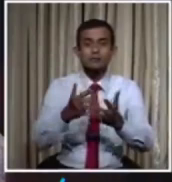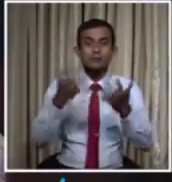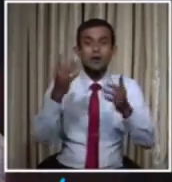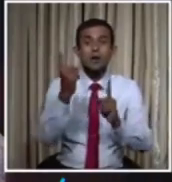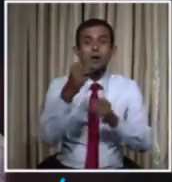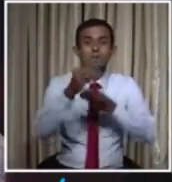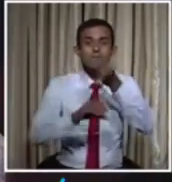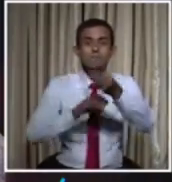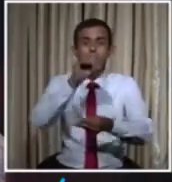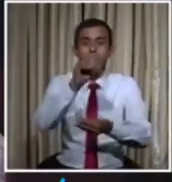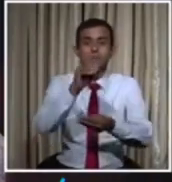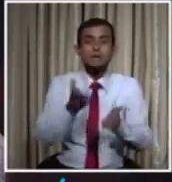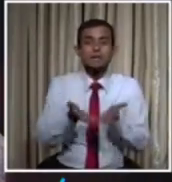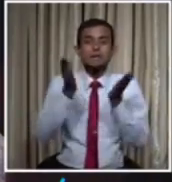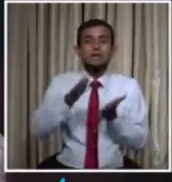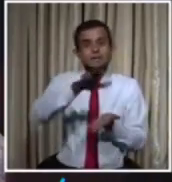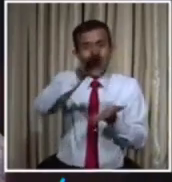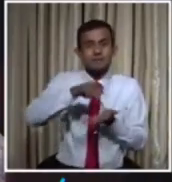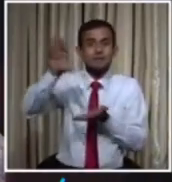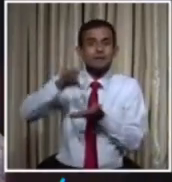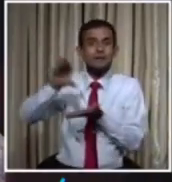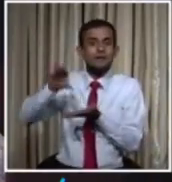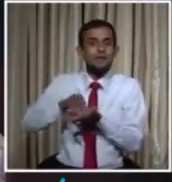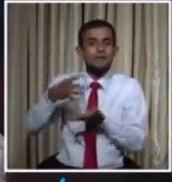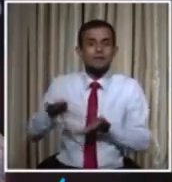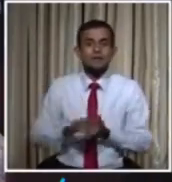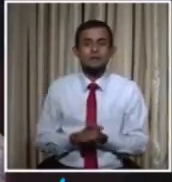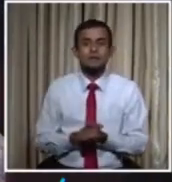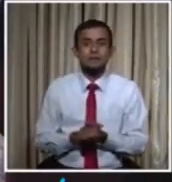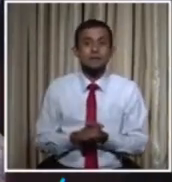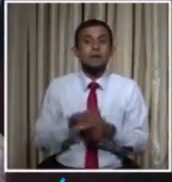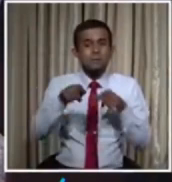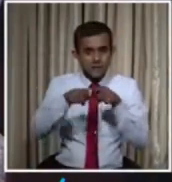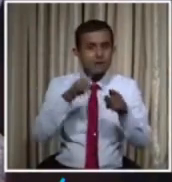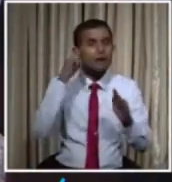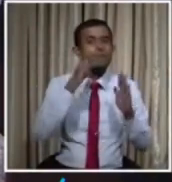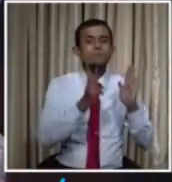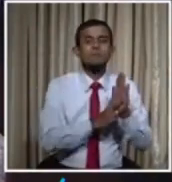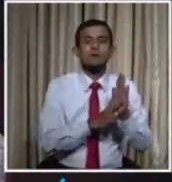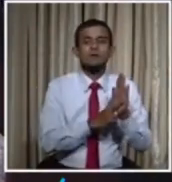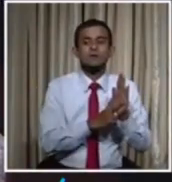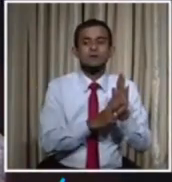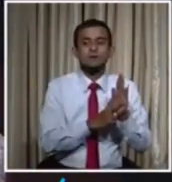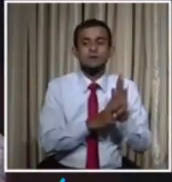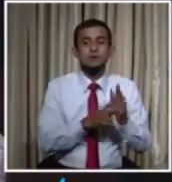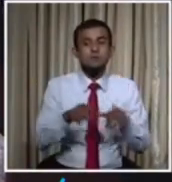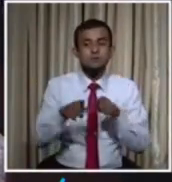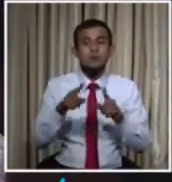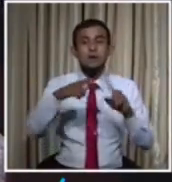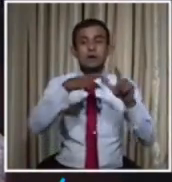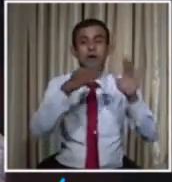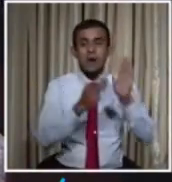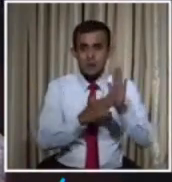ආයෝජනය ඉන්දියාවට ගෙන්නගත්තා මේ දේම වියට්නාමයක් කරා මේ දේම කැම්බෝඩියාවක්